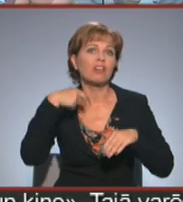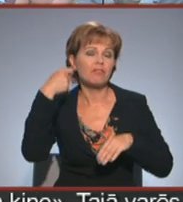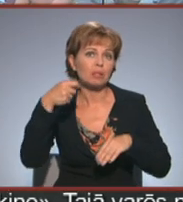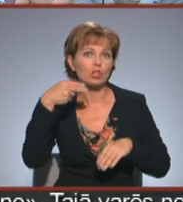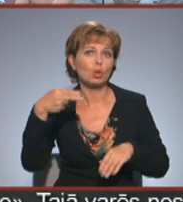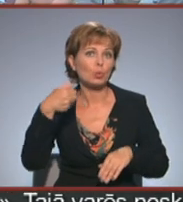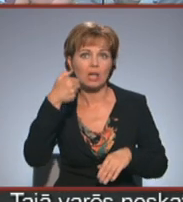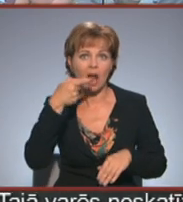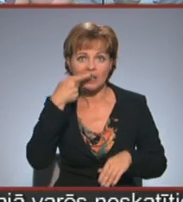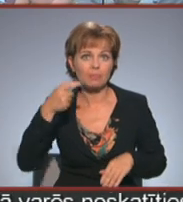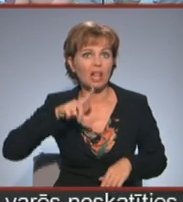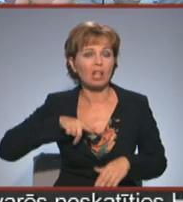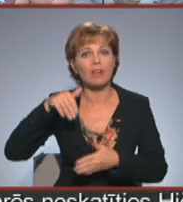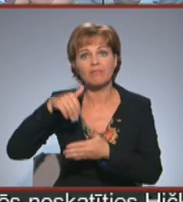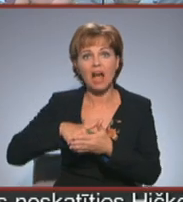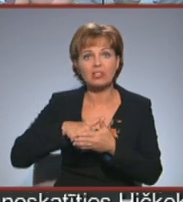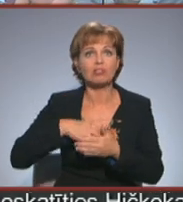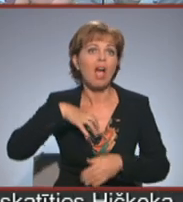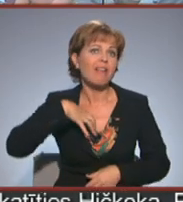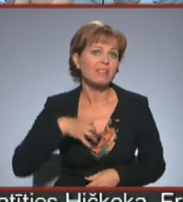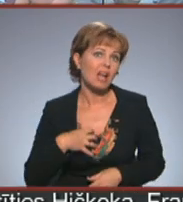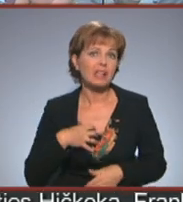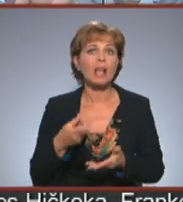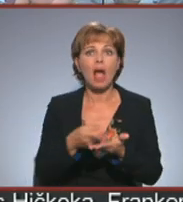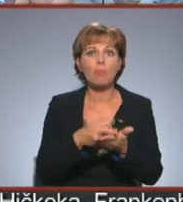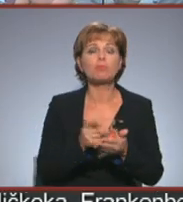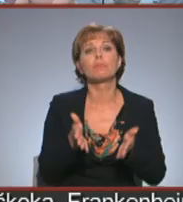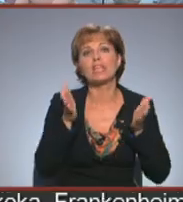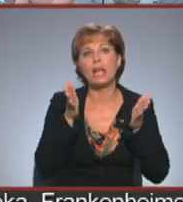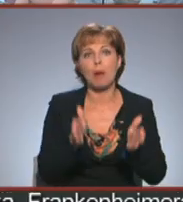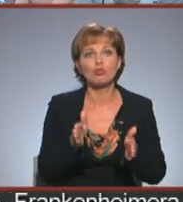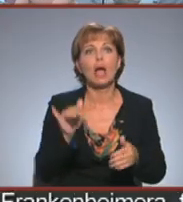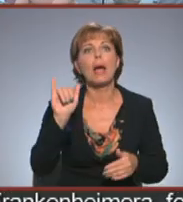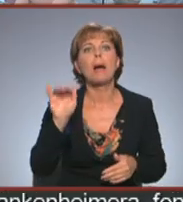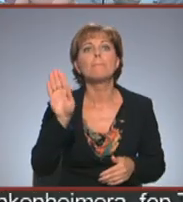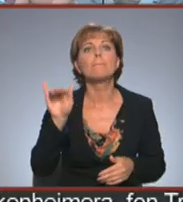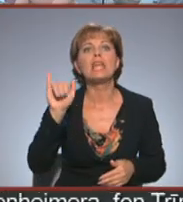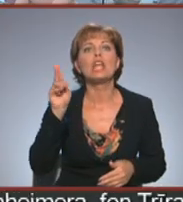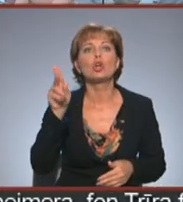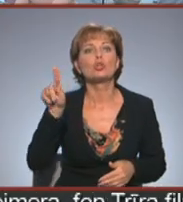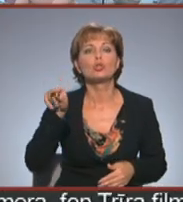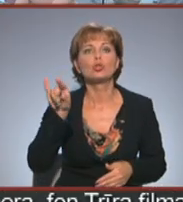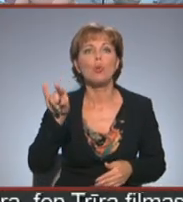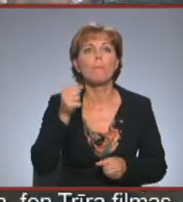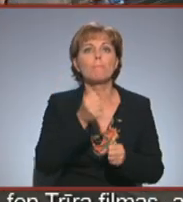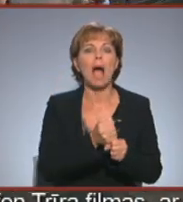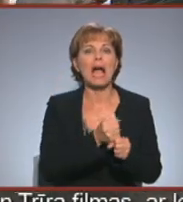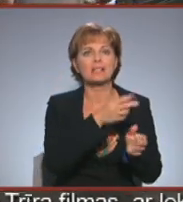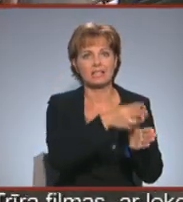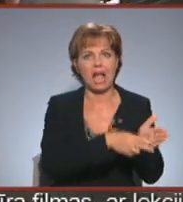un 20. Gadsimta Latvijas vēstures traģiskākās lapuses tikušas iemūžinātas Bikstu pagasta stacijā.